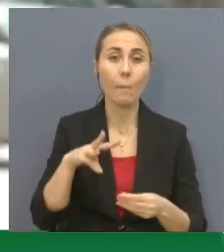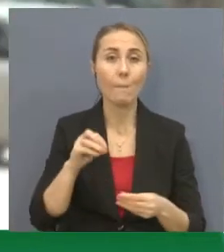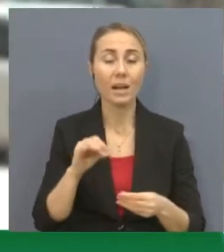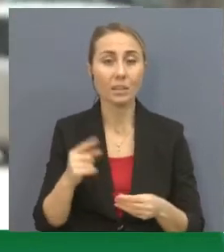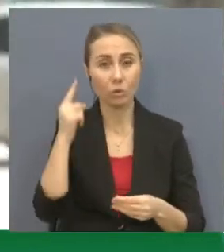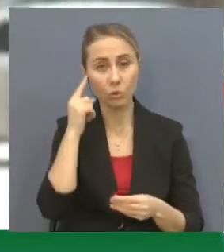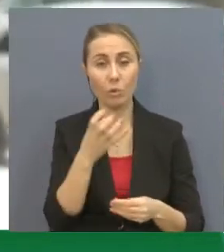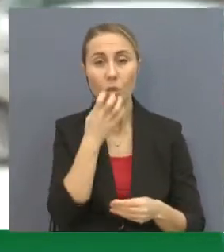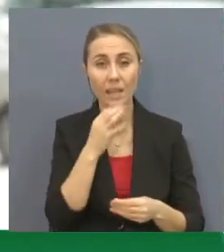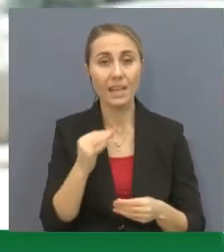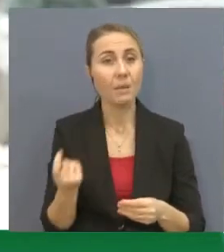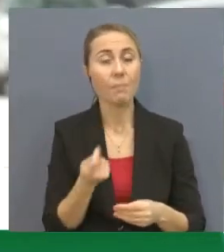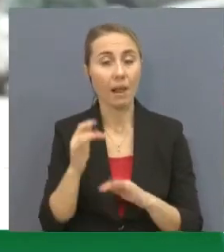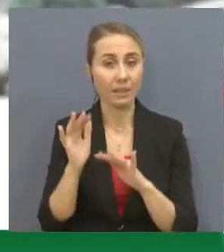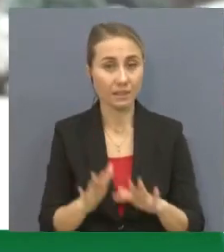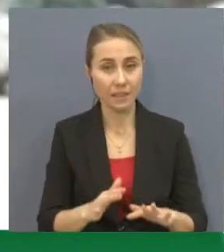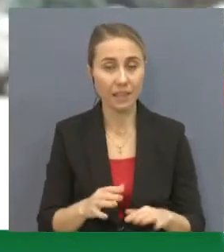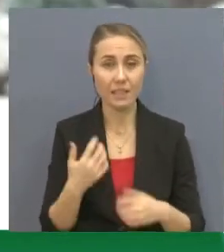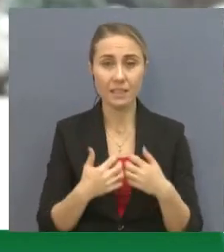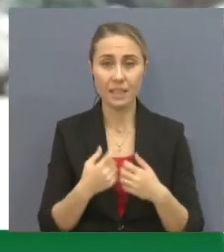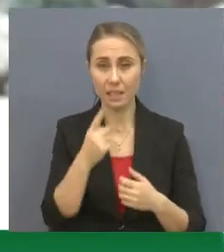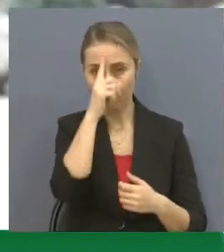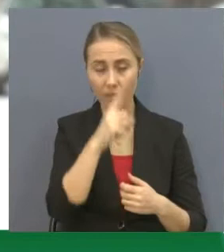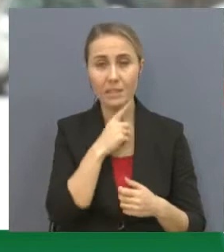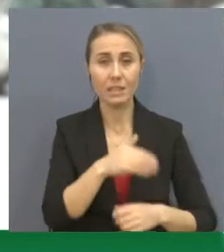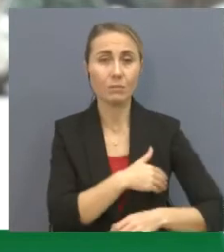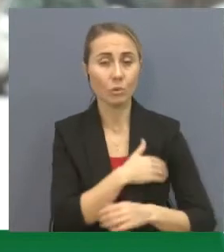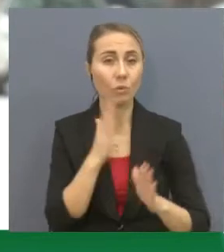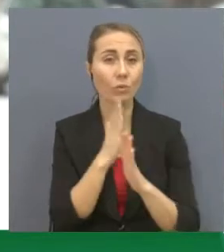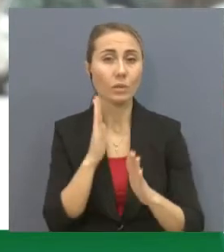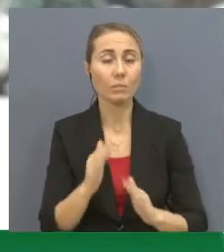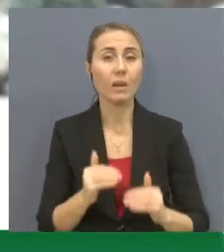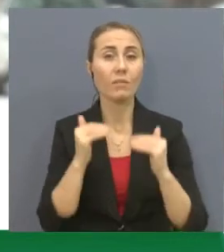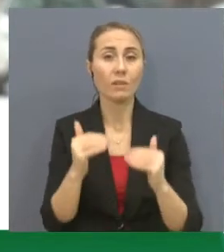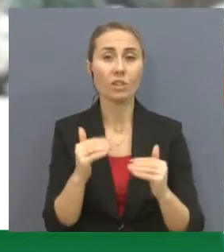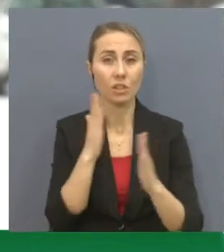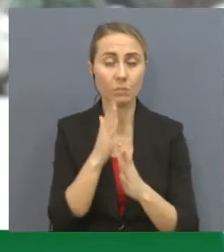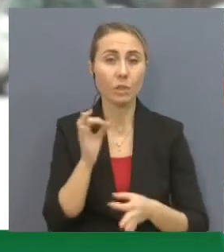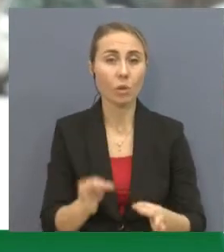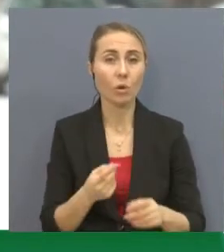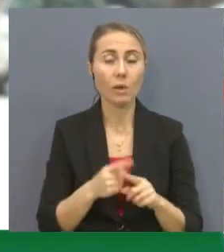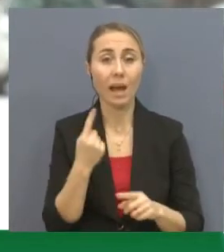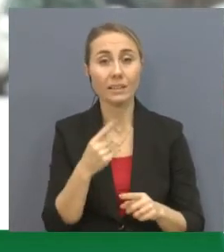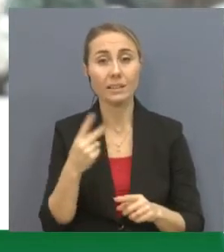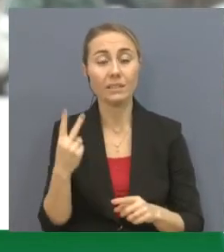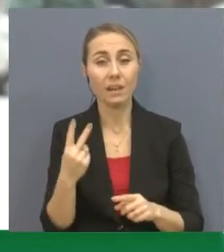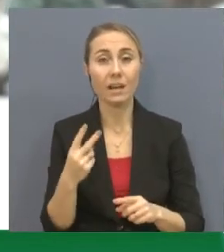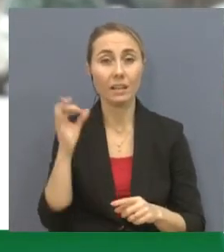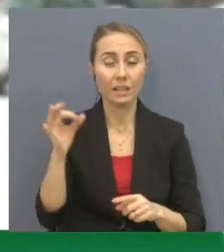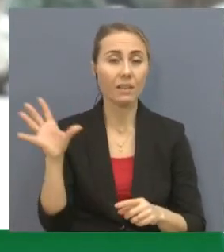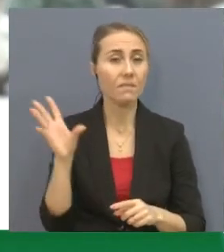теплым и мало осадочной средний замес температуру возрождается выше климатической нормы на один-два градуса на всей территории